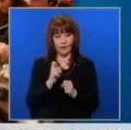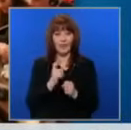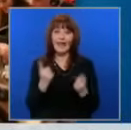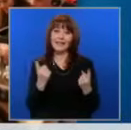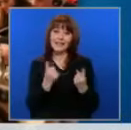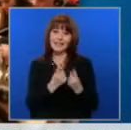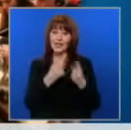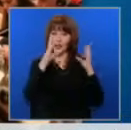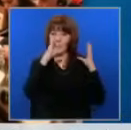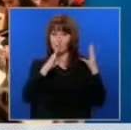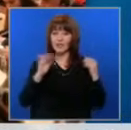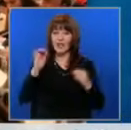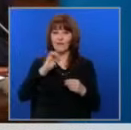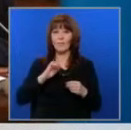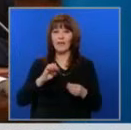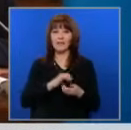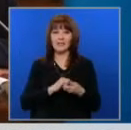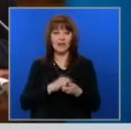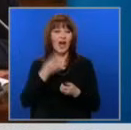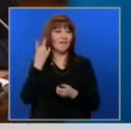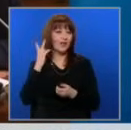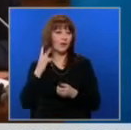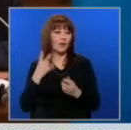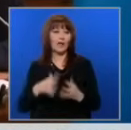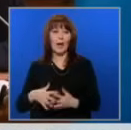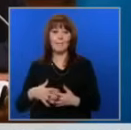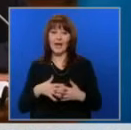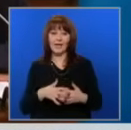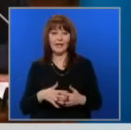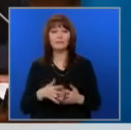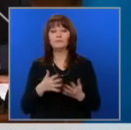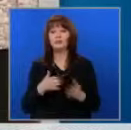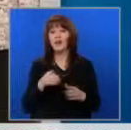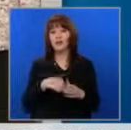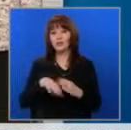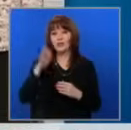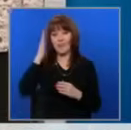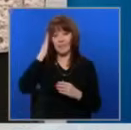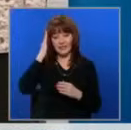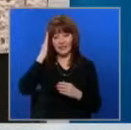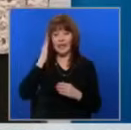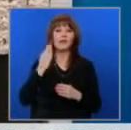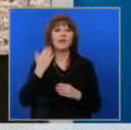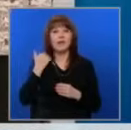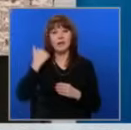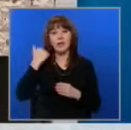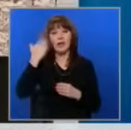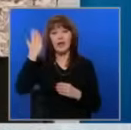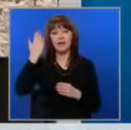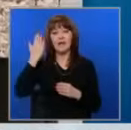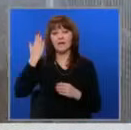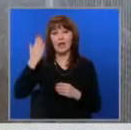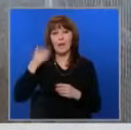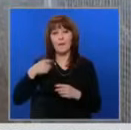среща с посланниците от Европейския съюз, Великобритания и Съединените щати, вътрешния министър Калин Стоянов и изпълняващия функциите на главен прокурор Борислав